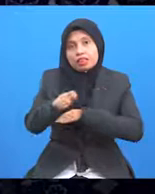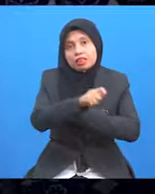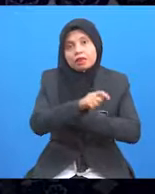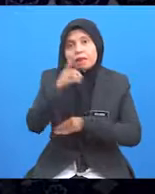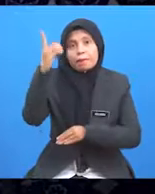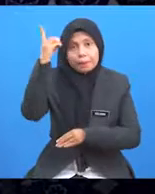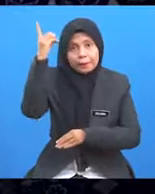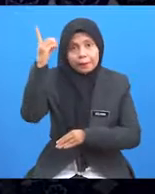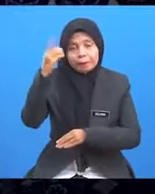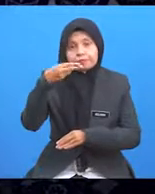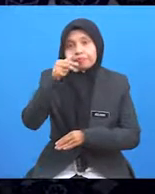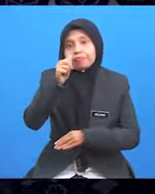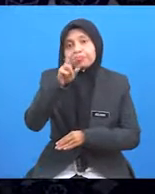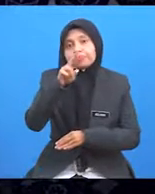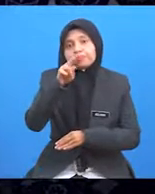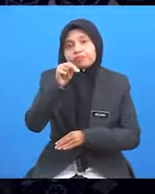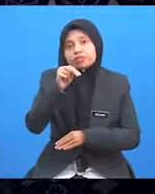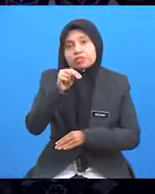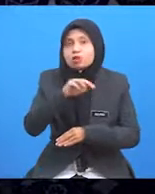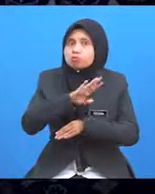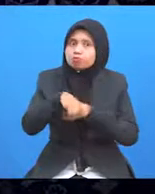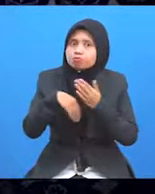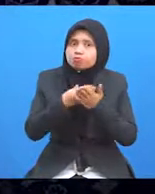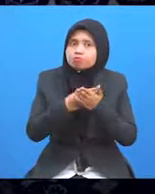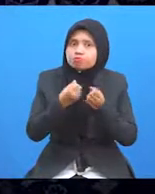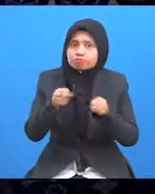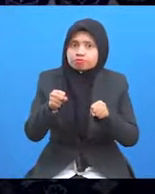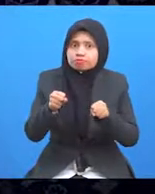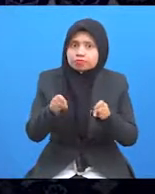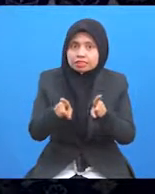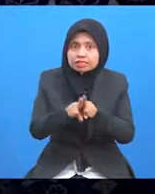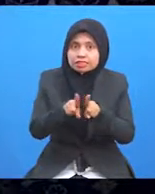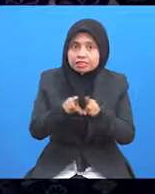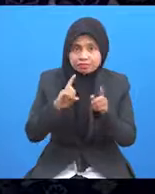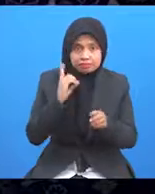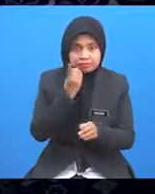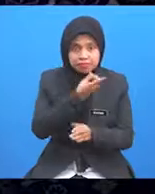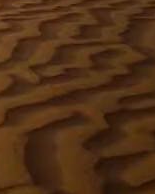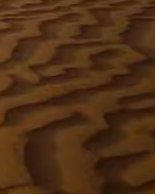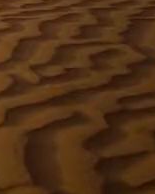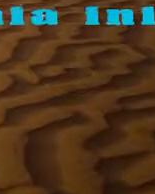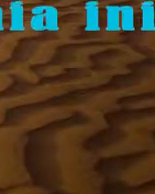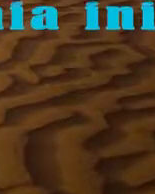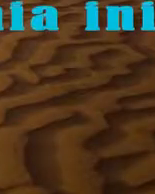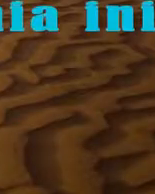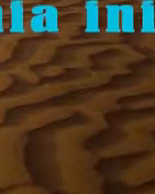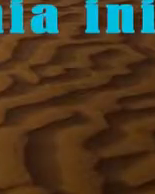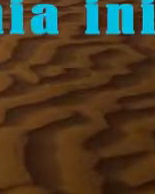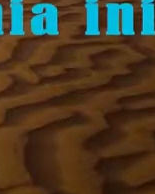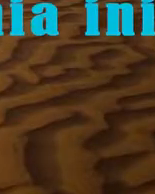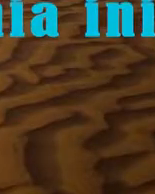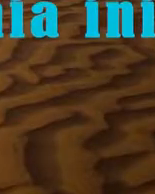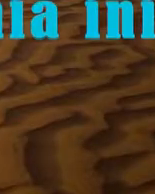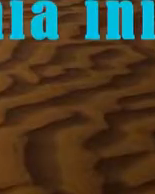Jaya. Sudahkah murid-murid bersedia? Jom, sama-sama kita belajar. Murid-murid,